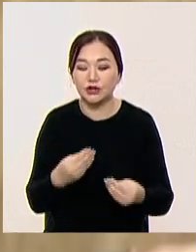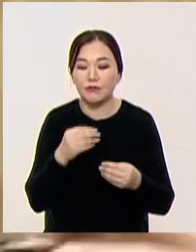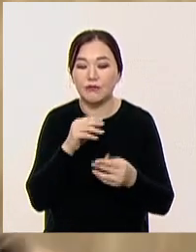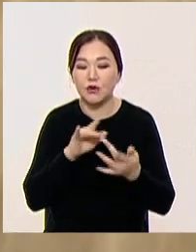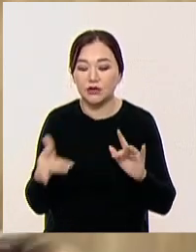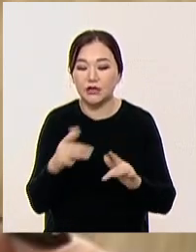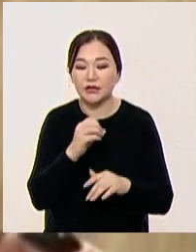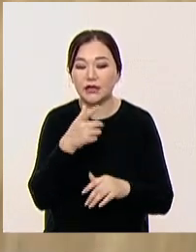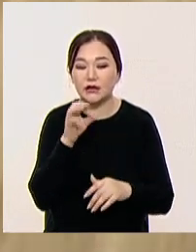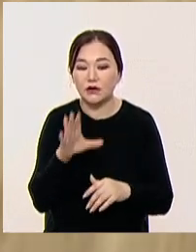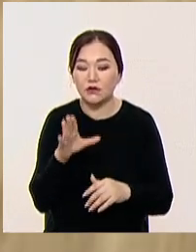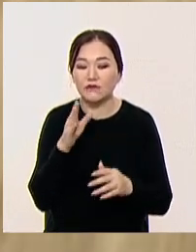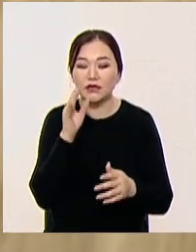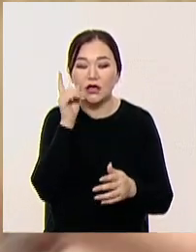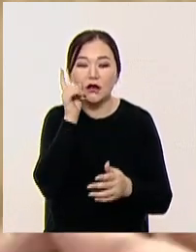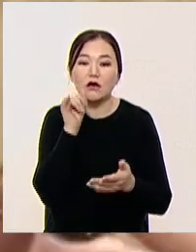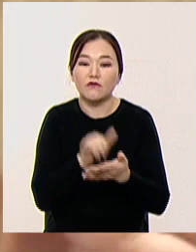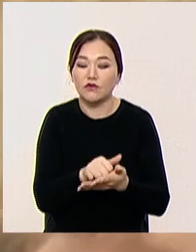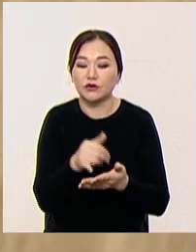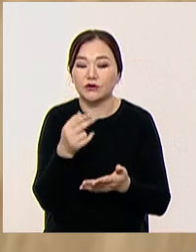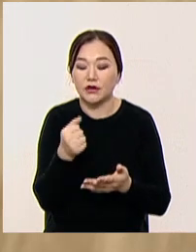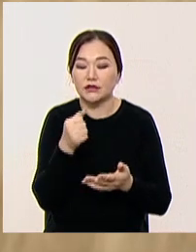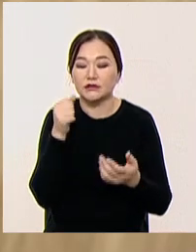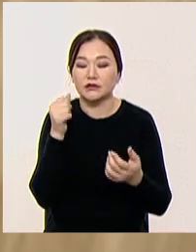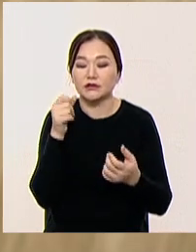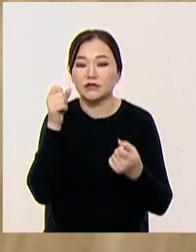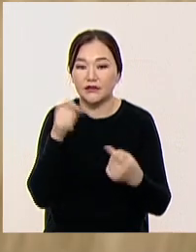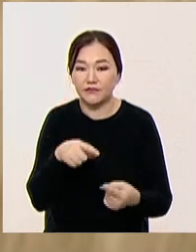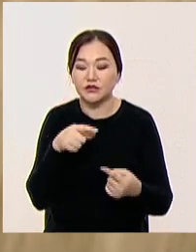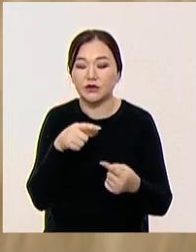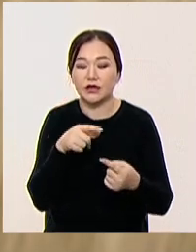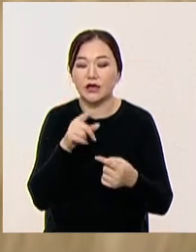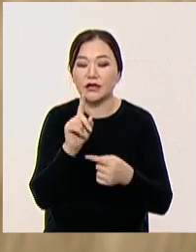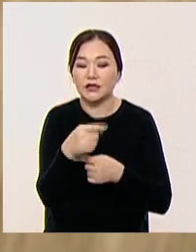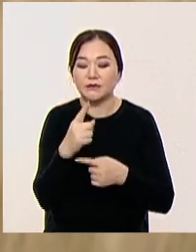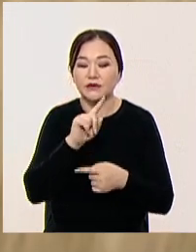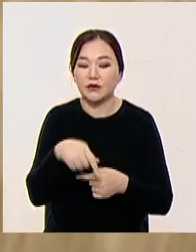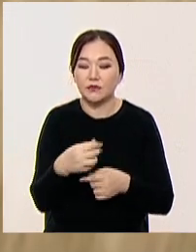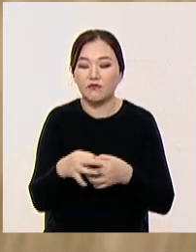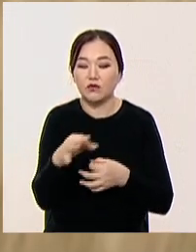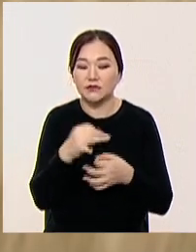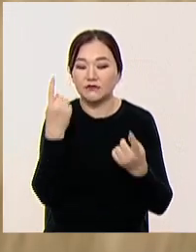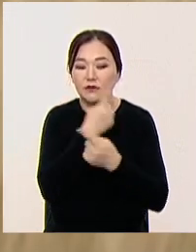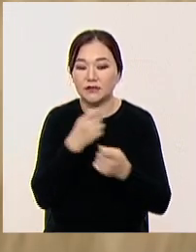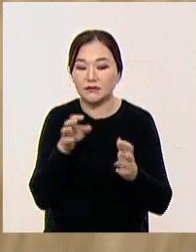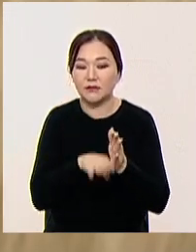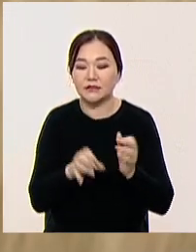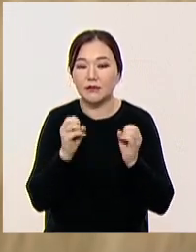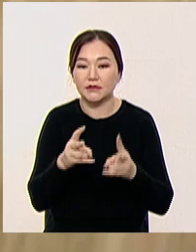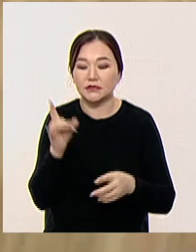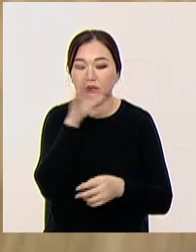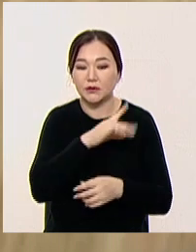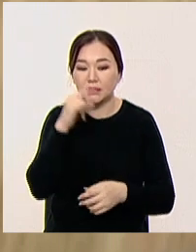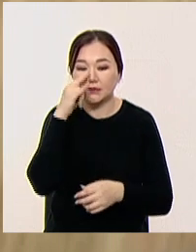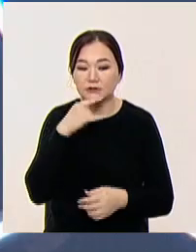портал электронного правительства, мобильное приложение, да, соответствуют единым требованиям в области информационной безопасности Республики